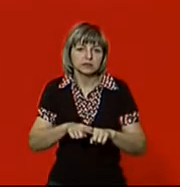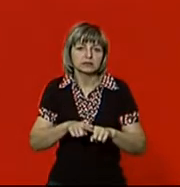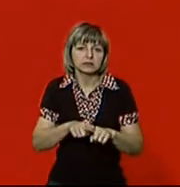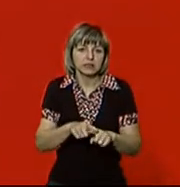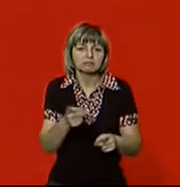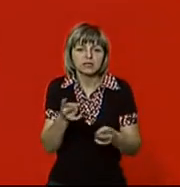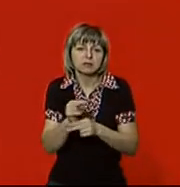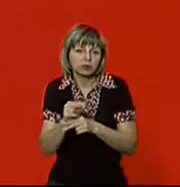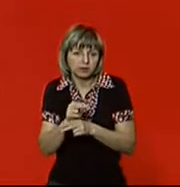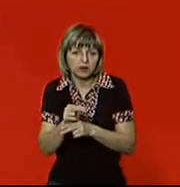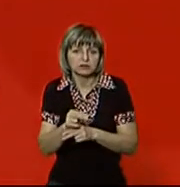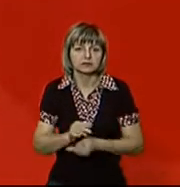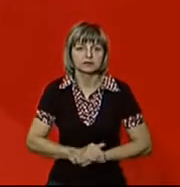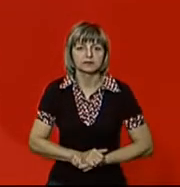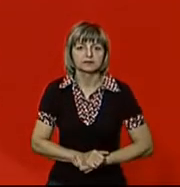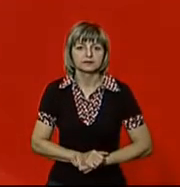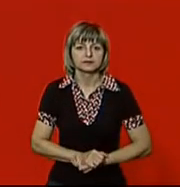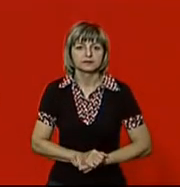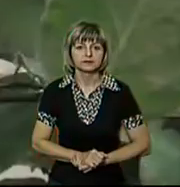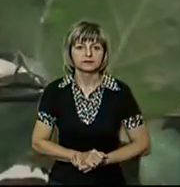З бійцем спілкувався Вадим Панафідін.